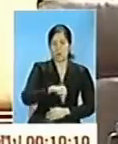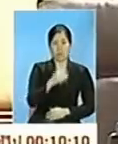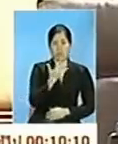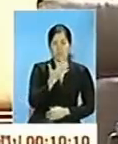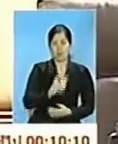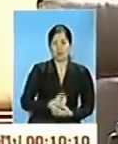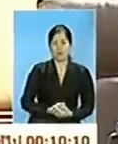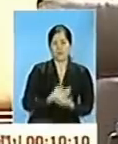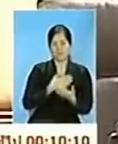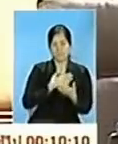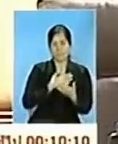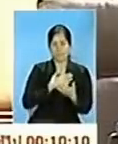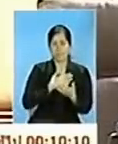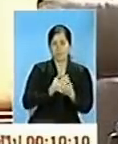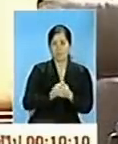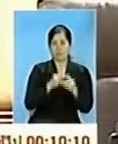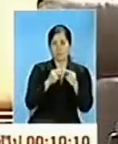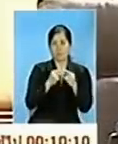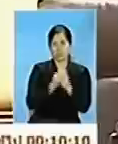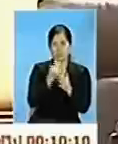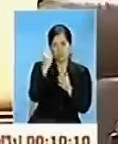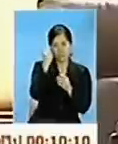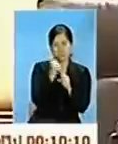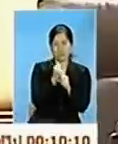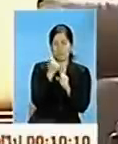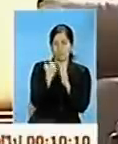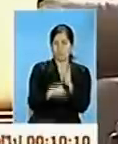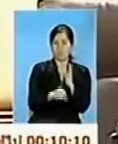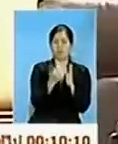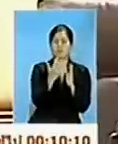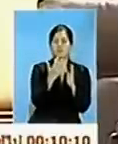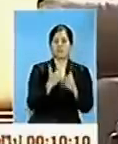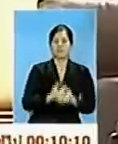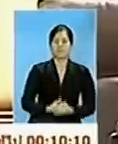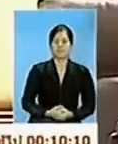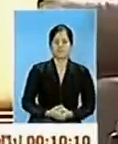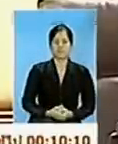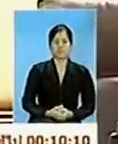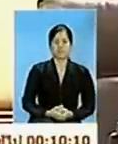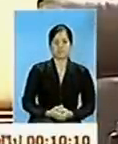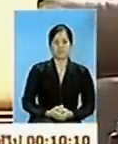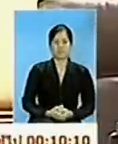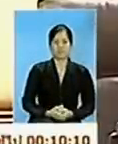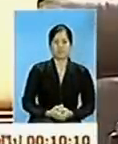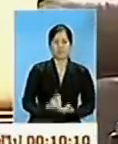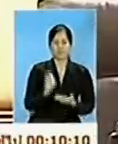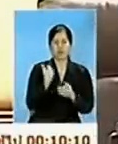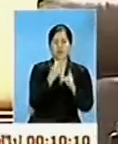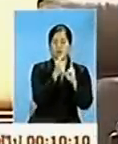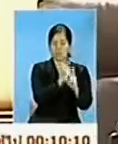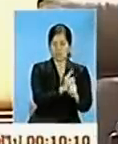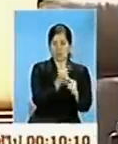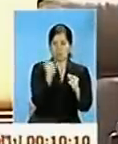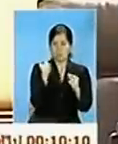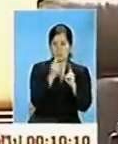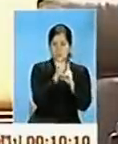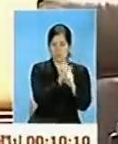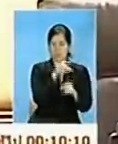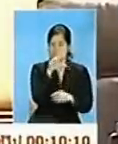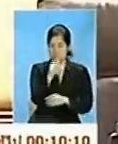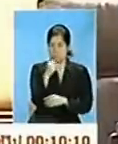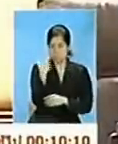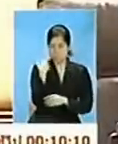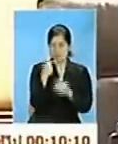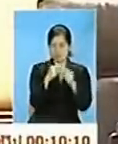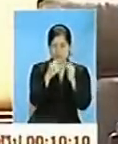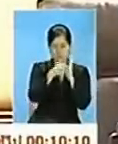วโดยเฉพาะการค้ามนุษย์แต่ผมไม่ทำฮะเราก็ดักตามเส้นทางอีสา